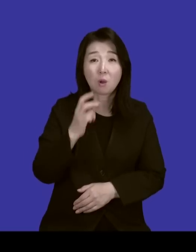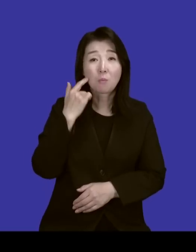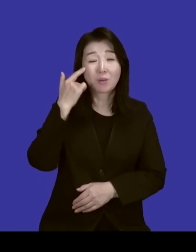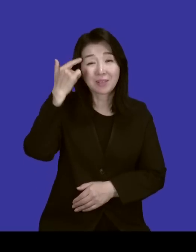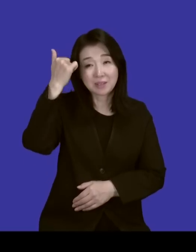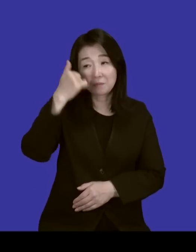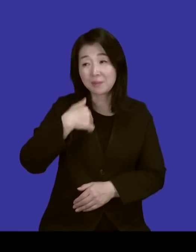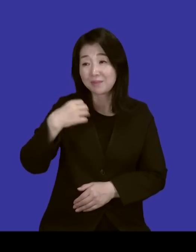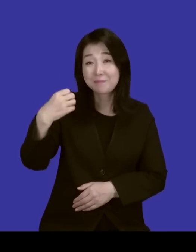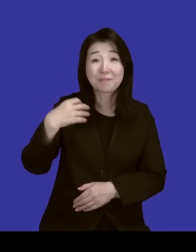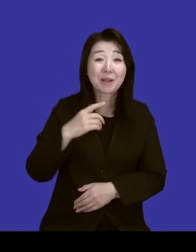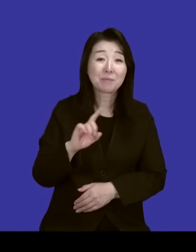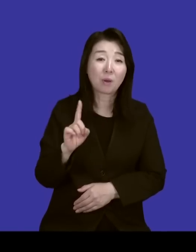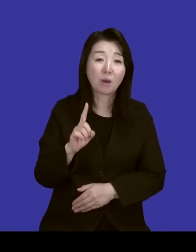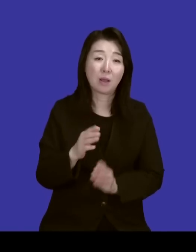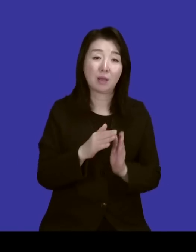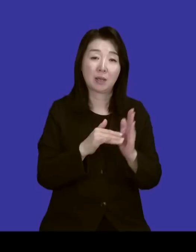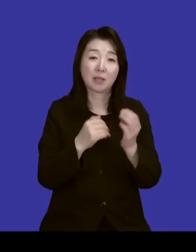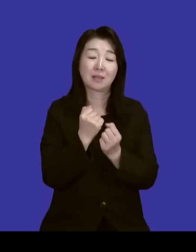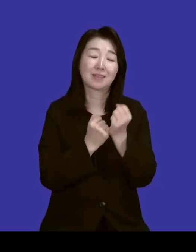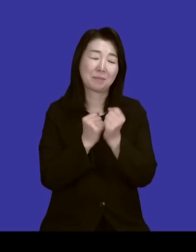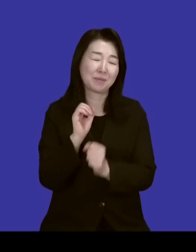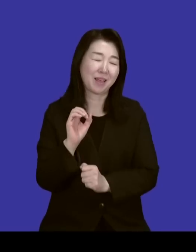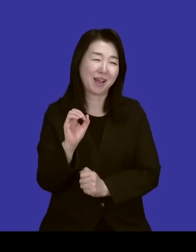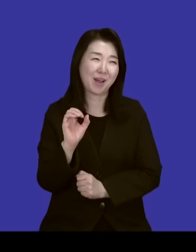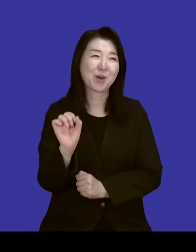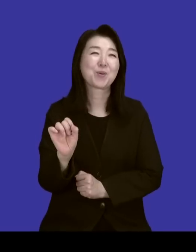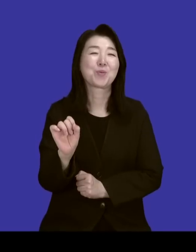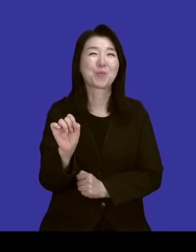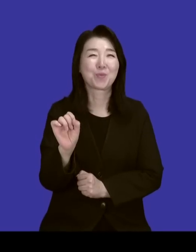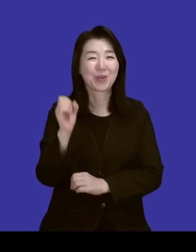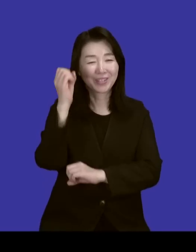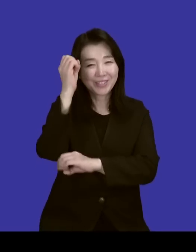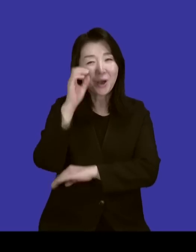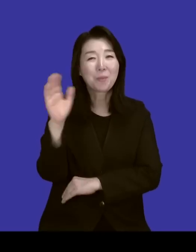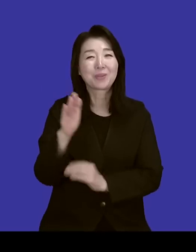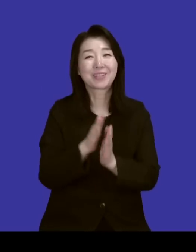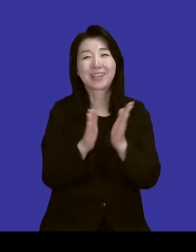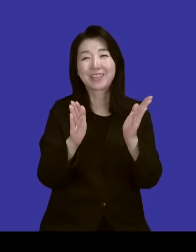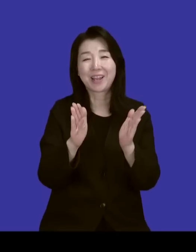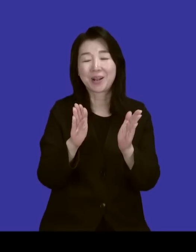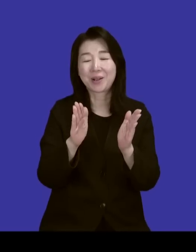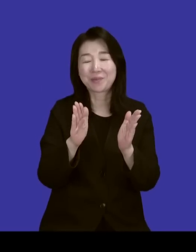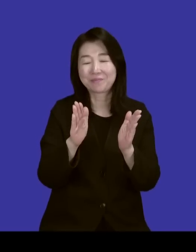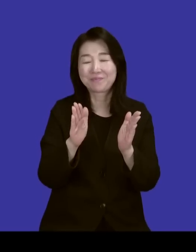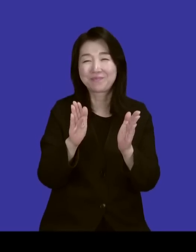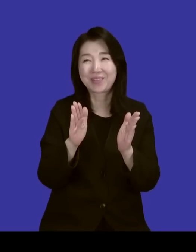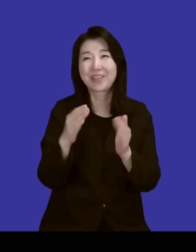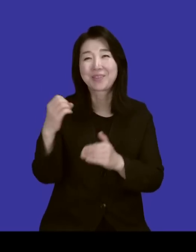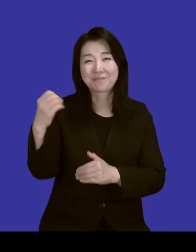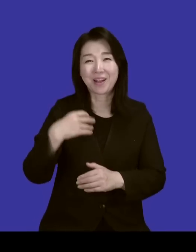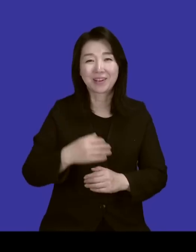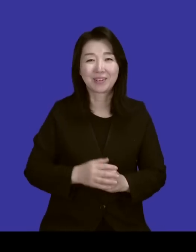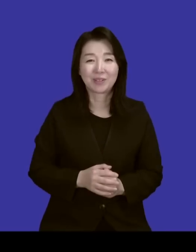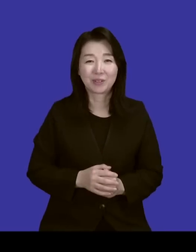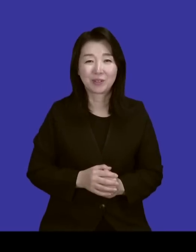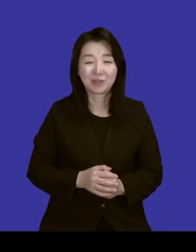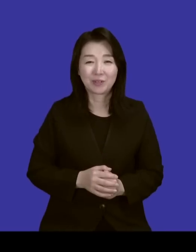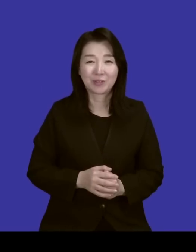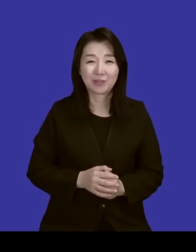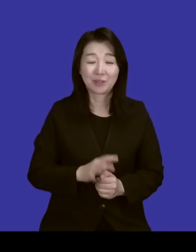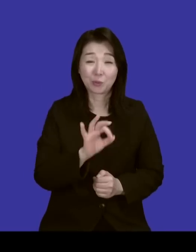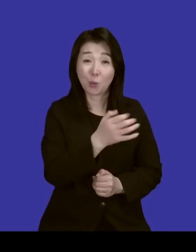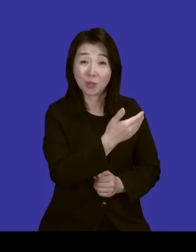그분이 저한테 그래서 가정 세미나의 원조라는 별명을 그 친구가 붙여줬고, 예. 자기 양평의 그